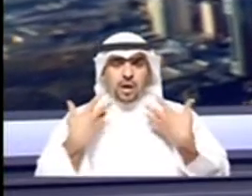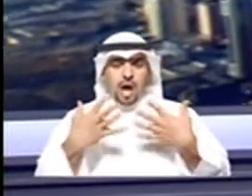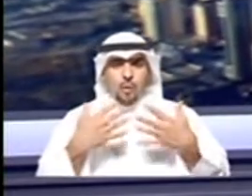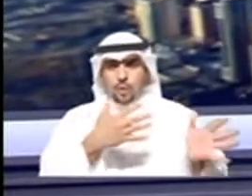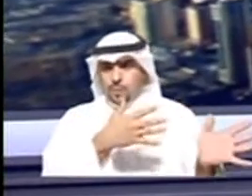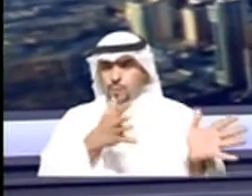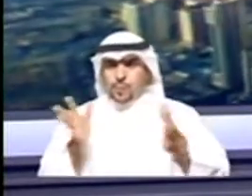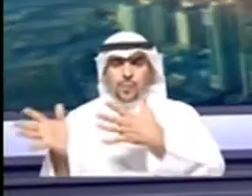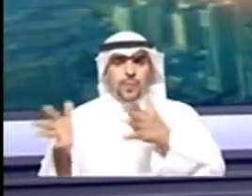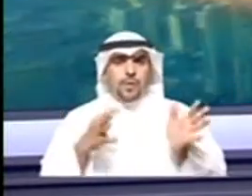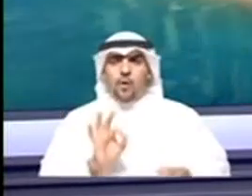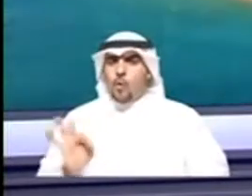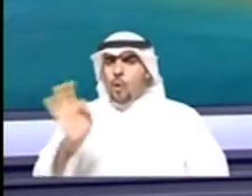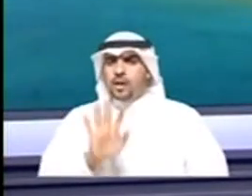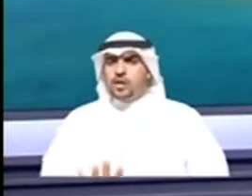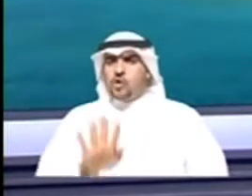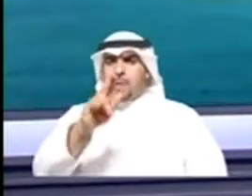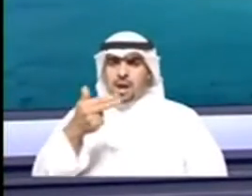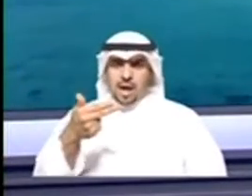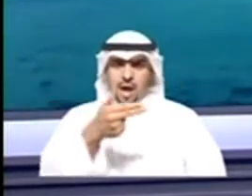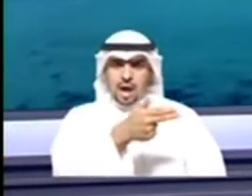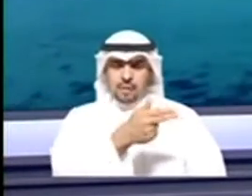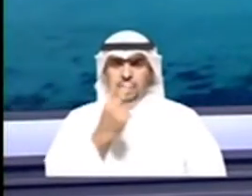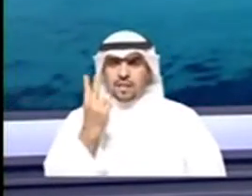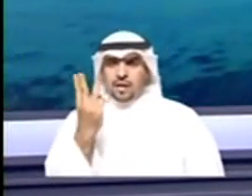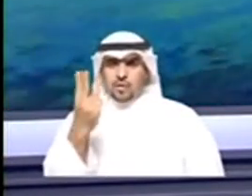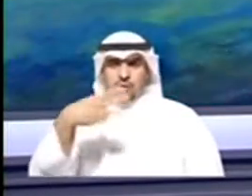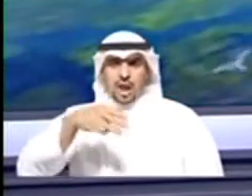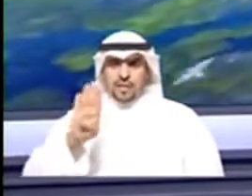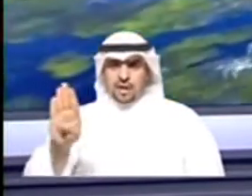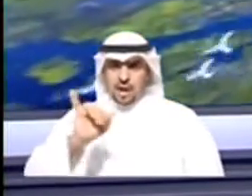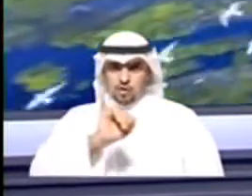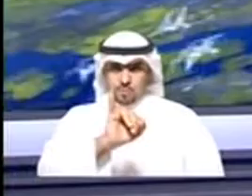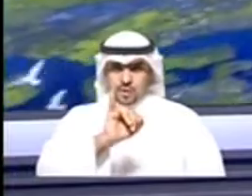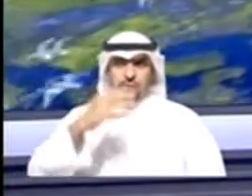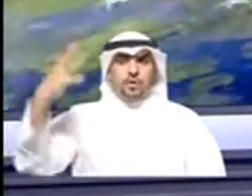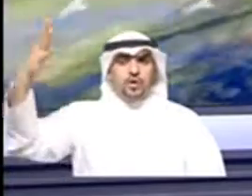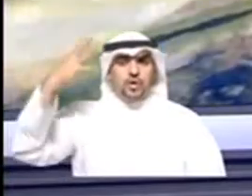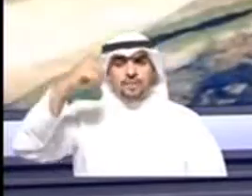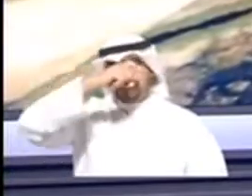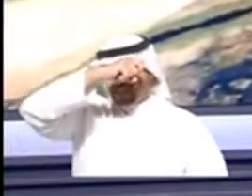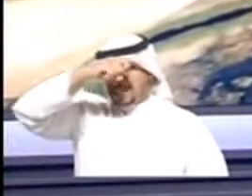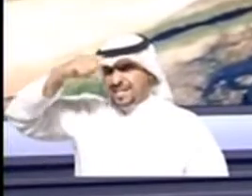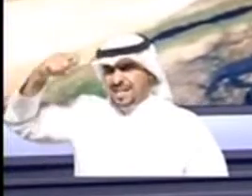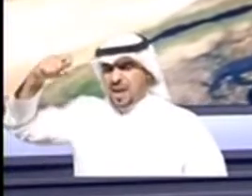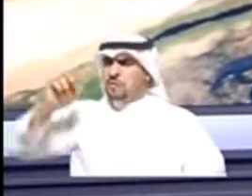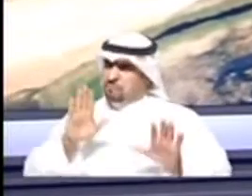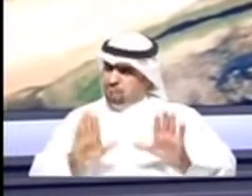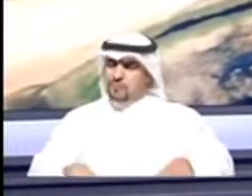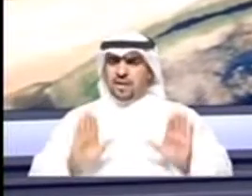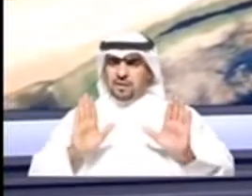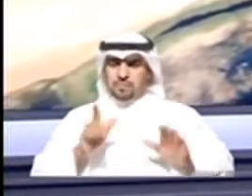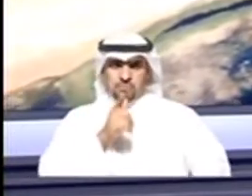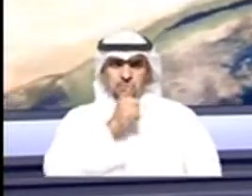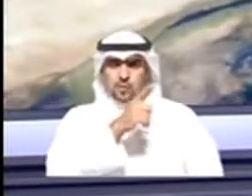الاتجاه تصل سرعته إلى 32 كيلومتر في الساعة، أجواء مشمسة معظم الوقت وحارة نسبيا، العظمى المتوقع 32 أما